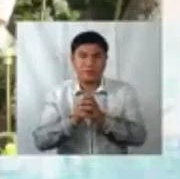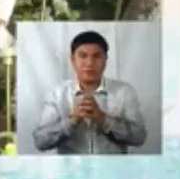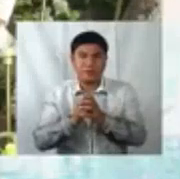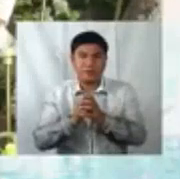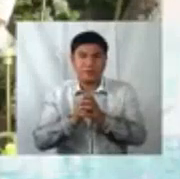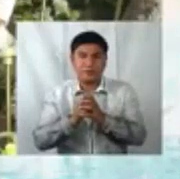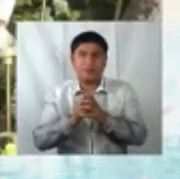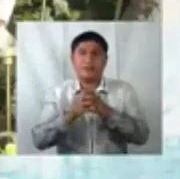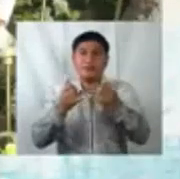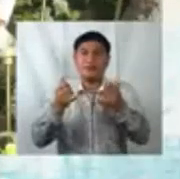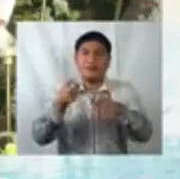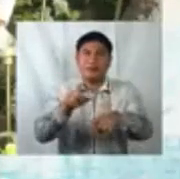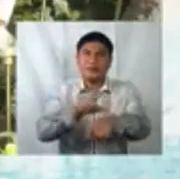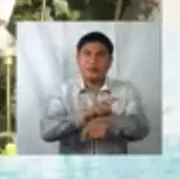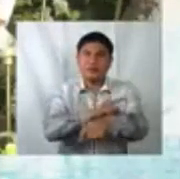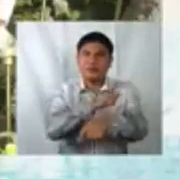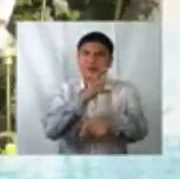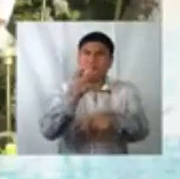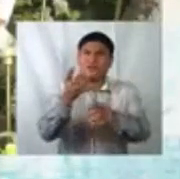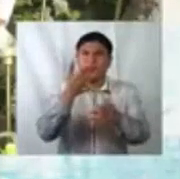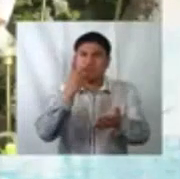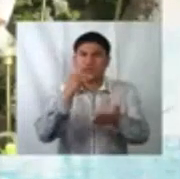Mahaba po yung dokumento, no?